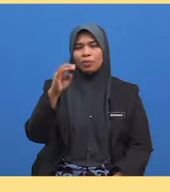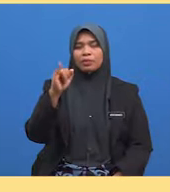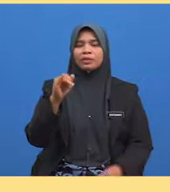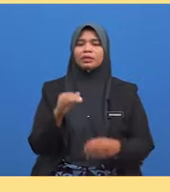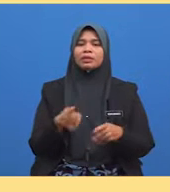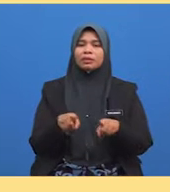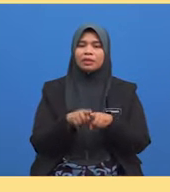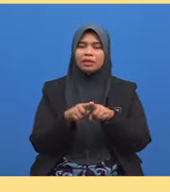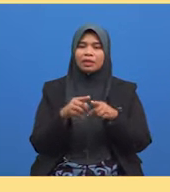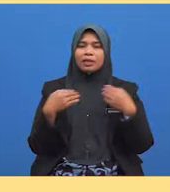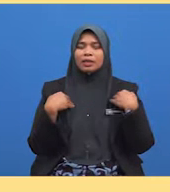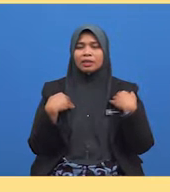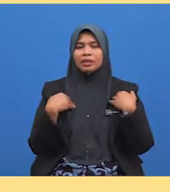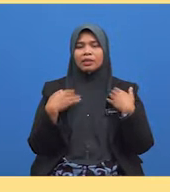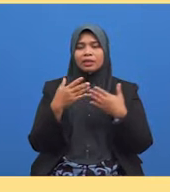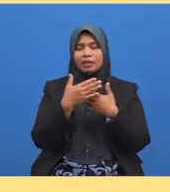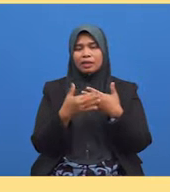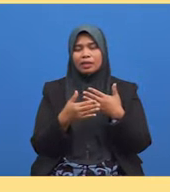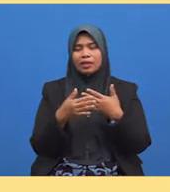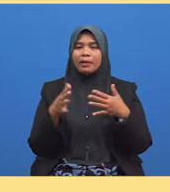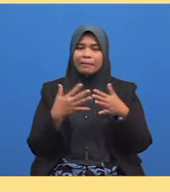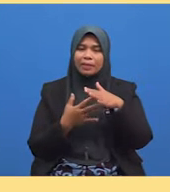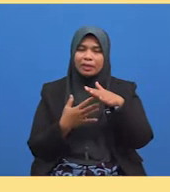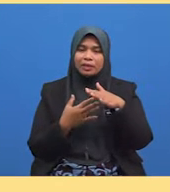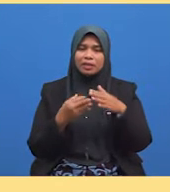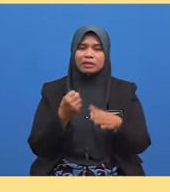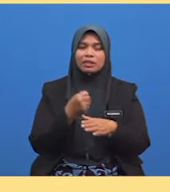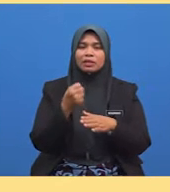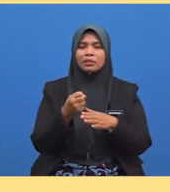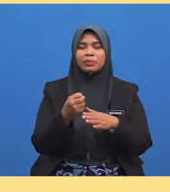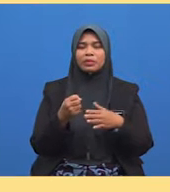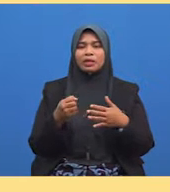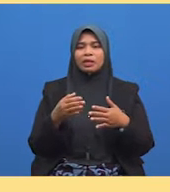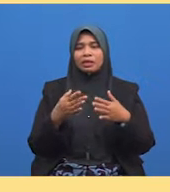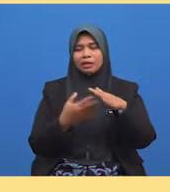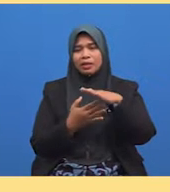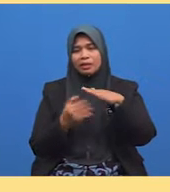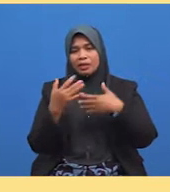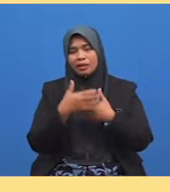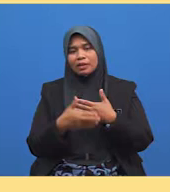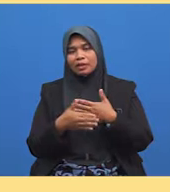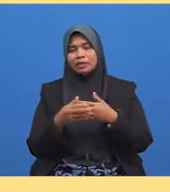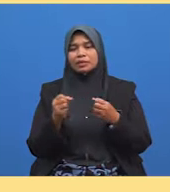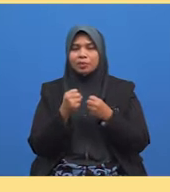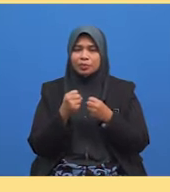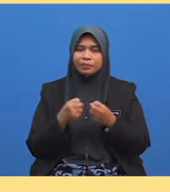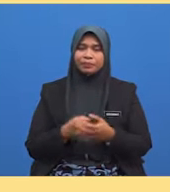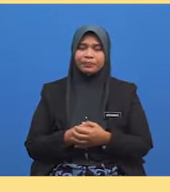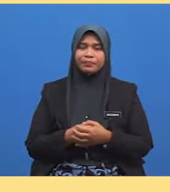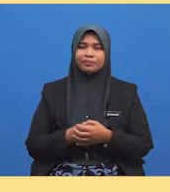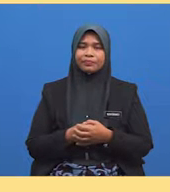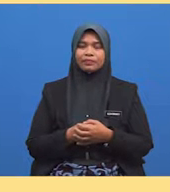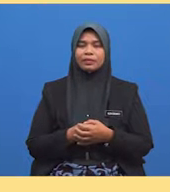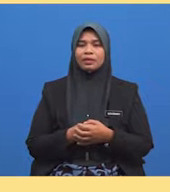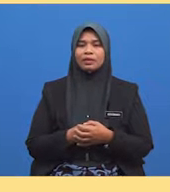berdarah sejuk, iaitu poikilotherma atau homeotherma. Untuk haiwan poikilotherma, ia akan